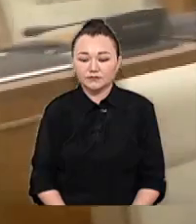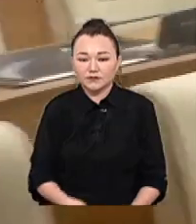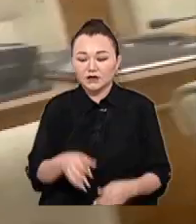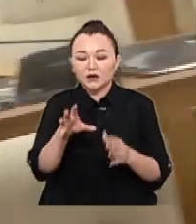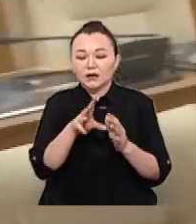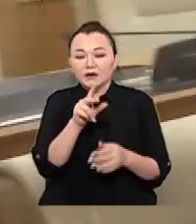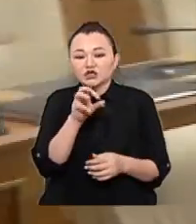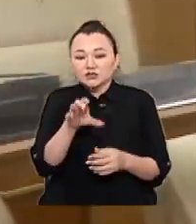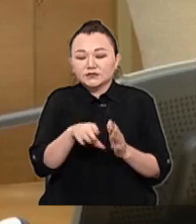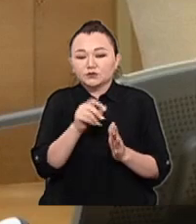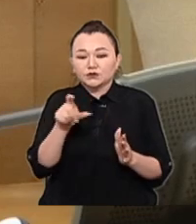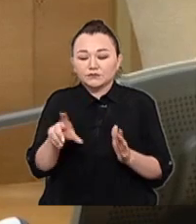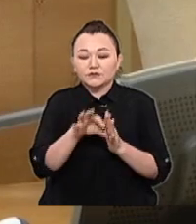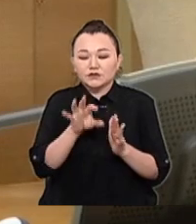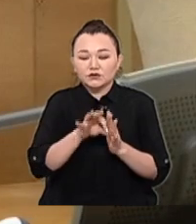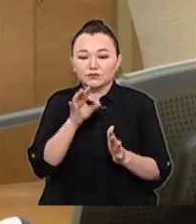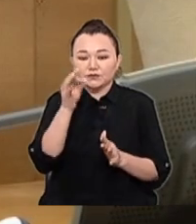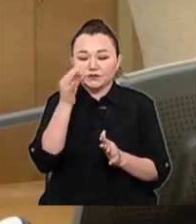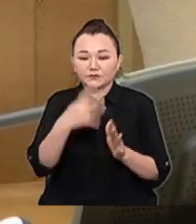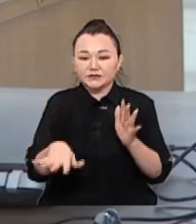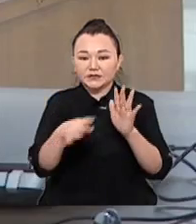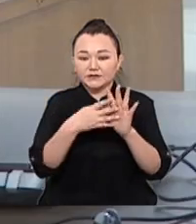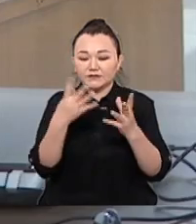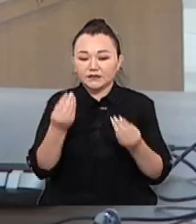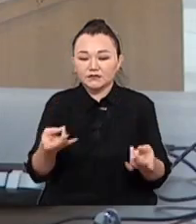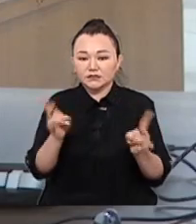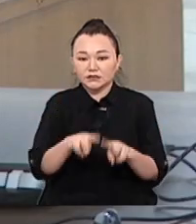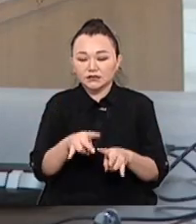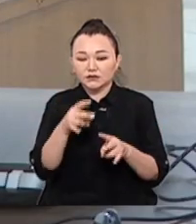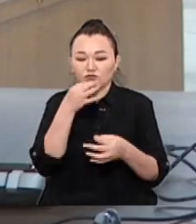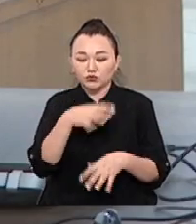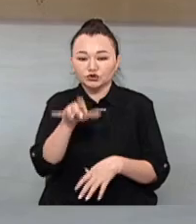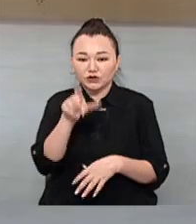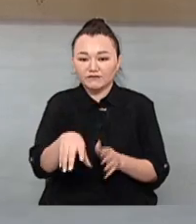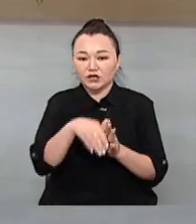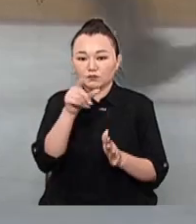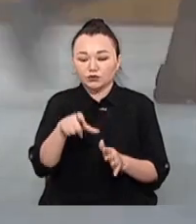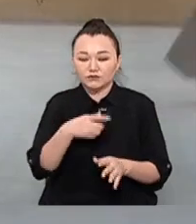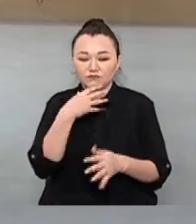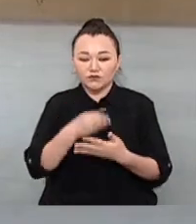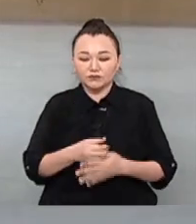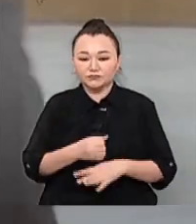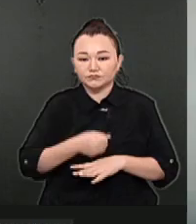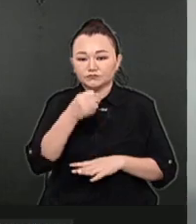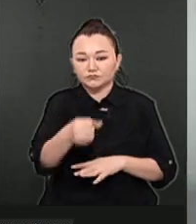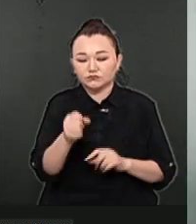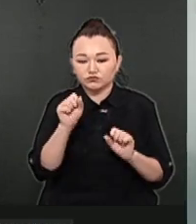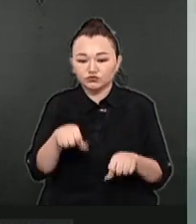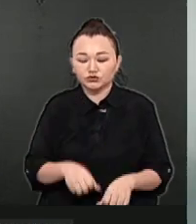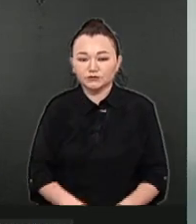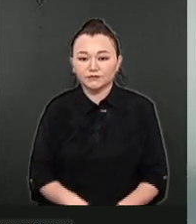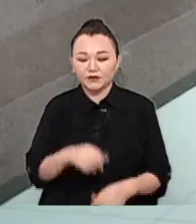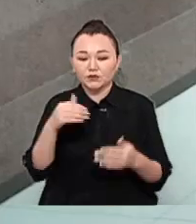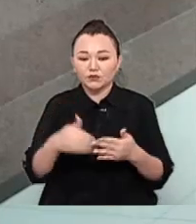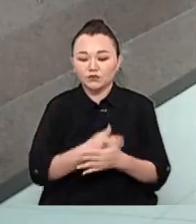Мәжіліс депутаттарының сайлауына туп-тура 59 күн қалды. Енді кез келген азамат депутаттыққа өз кандидатурасын ұсына алады. Жаңа ұрпақ